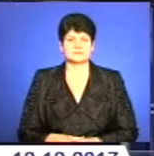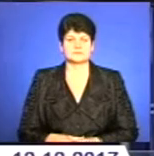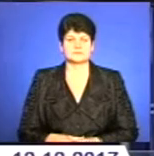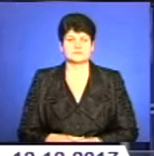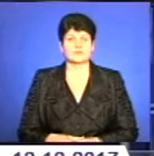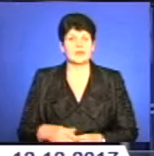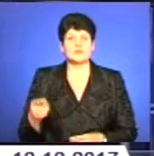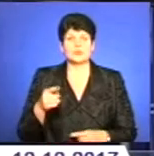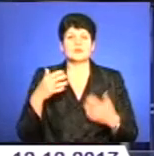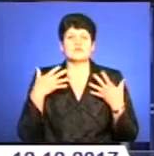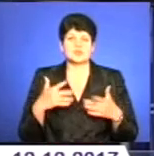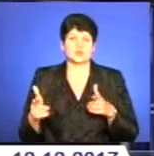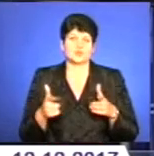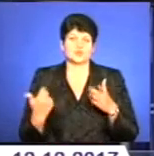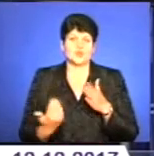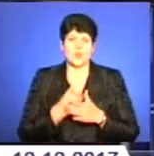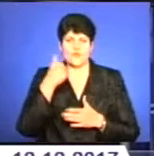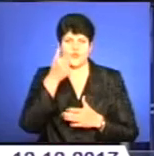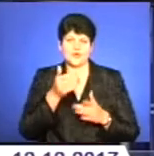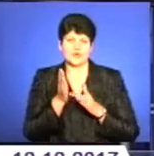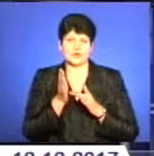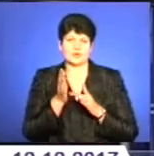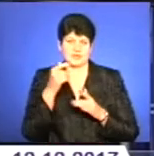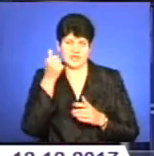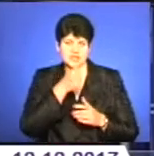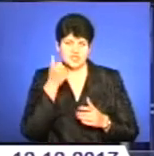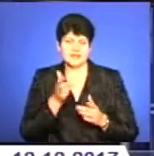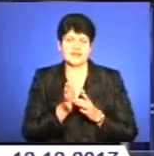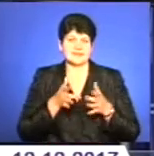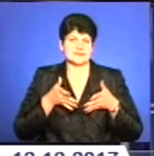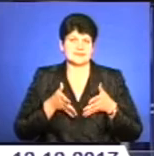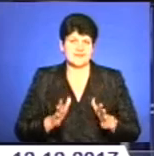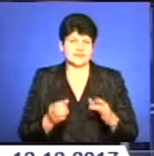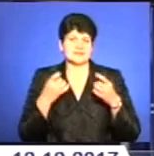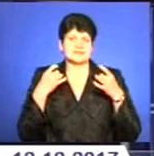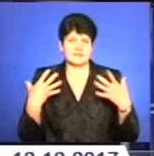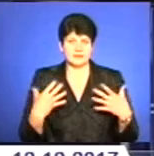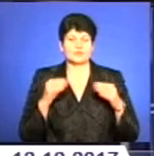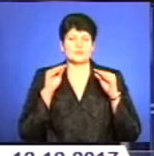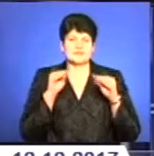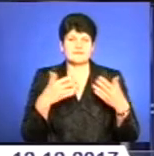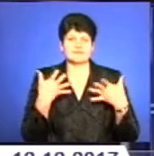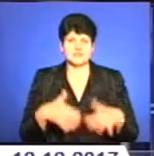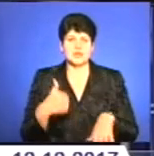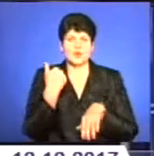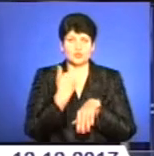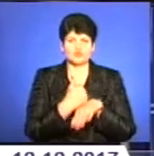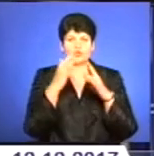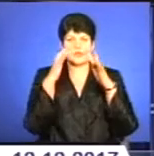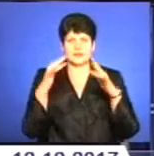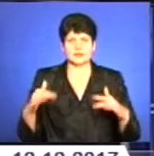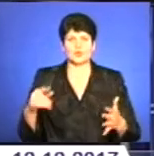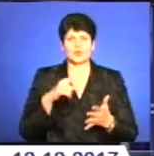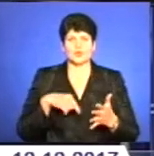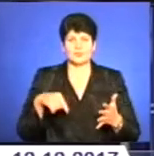І у Тернополі вже готуються до новорічно-різдвяних свят. На театральному майдані встановили головну ялинку міста і різдвяну шопку.